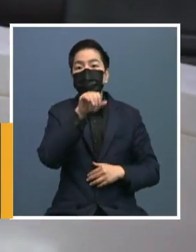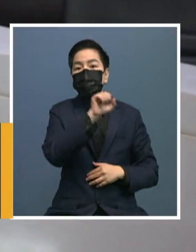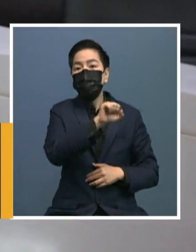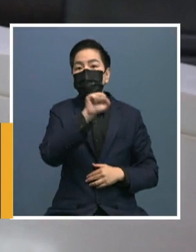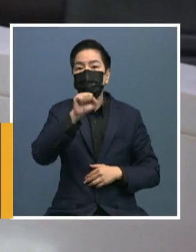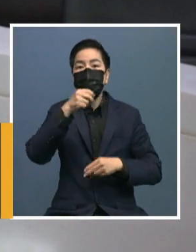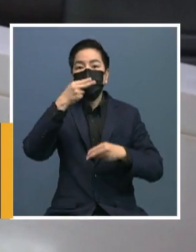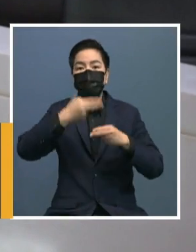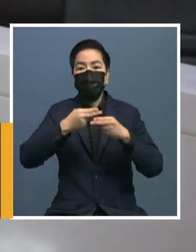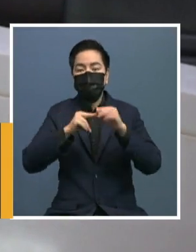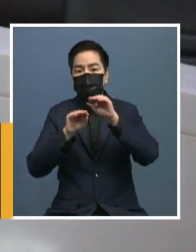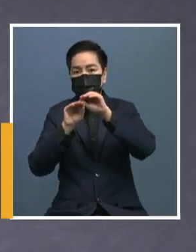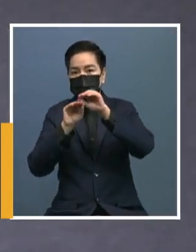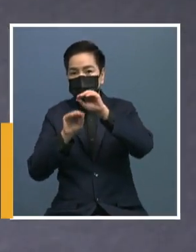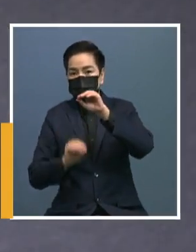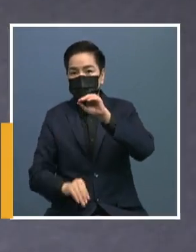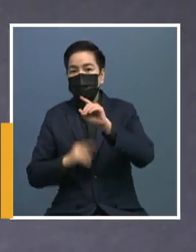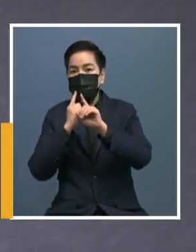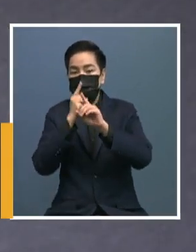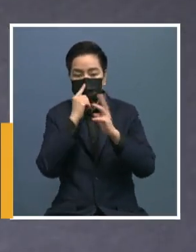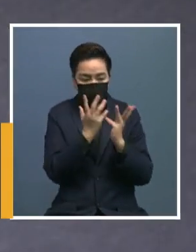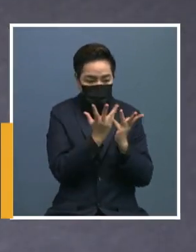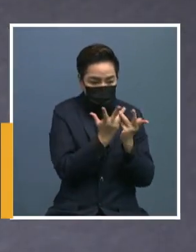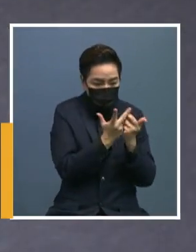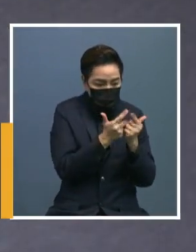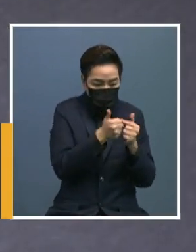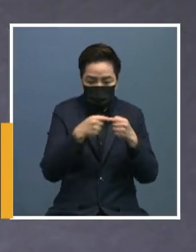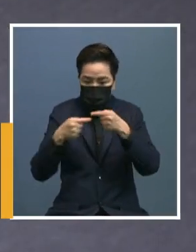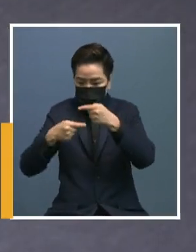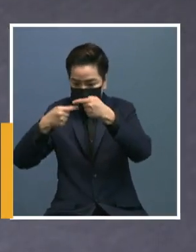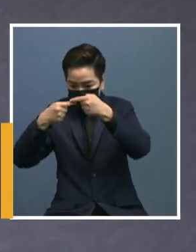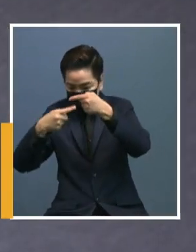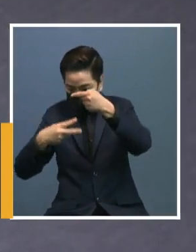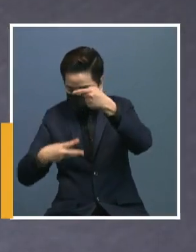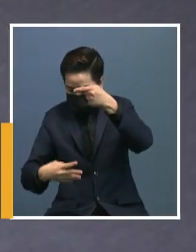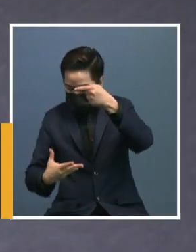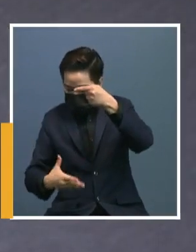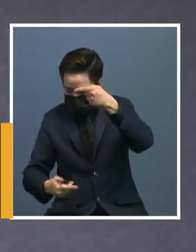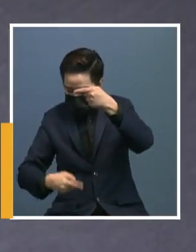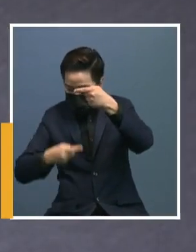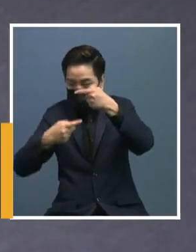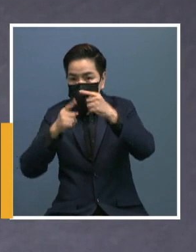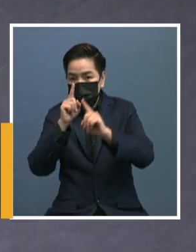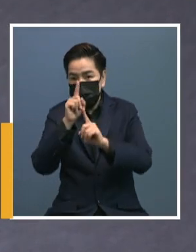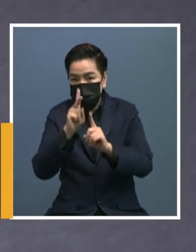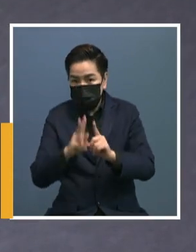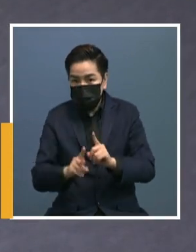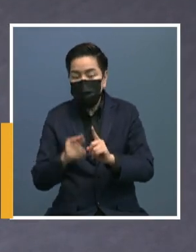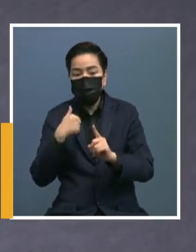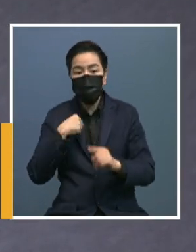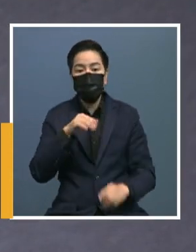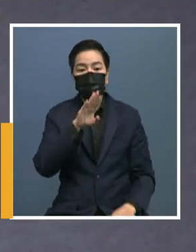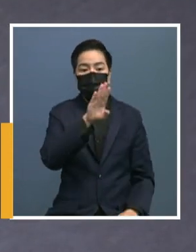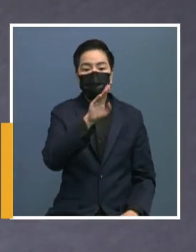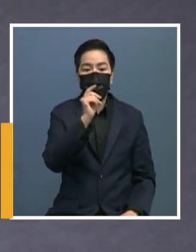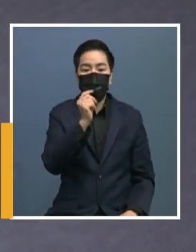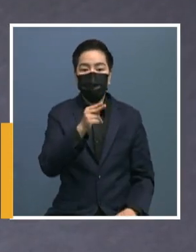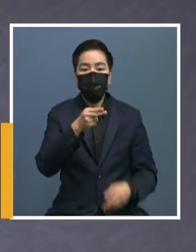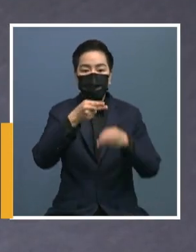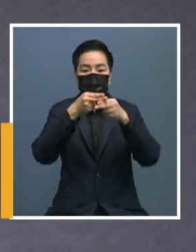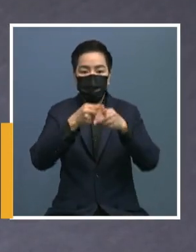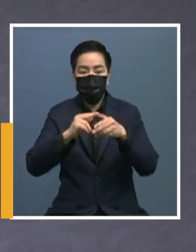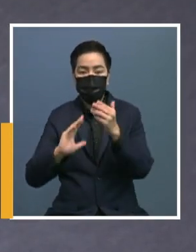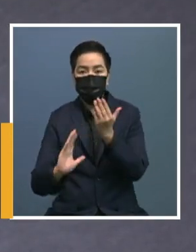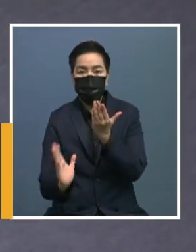แบบบัญชีรายชื่อได้รับเลือกตามเกณฑ์คะแนนที่คำนวณก็ได้เรียงลำดับหมายเลขมีการกำหนดบทเฉพาะกาลไม่ให้นำ